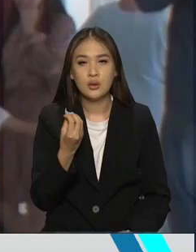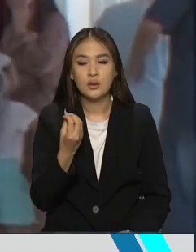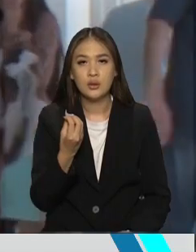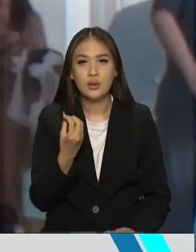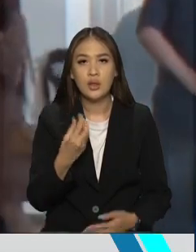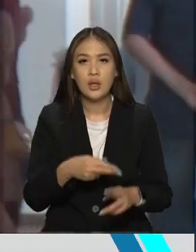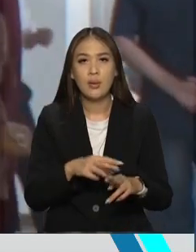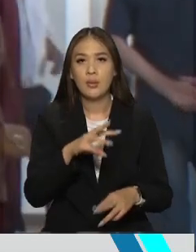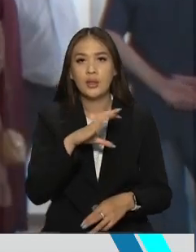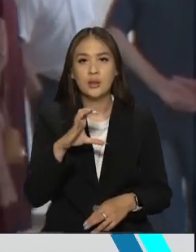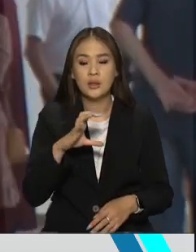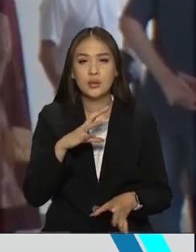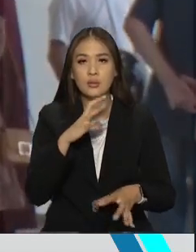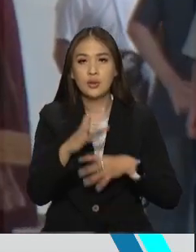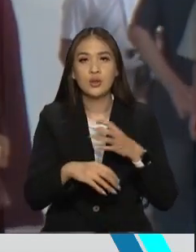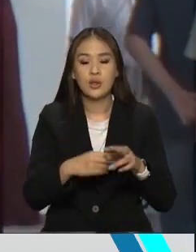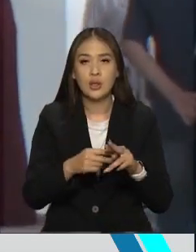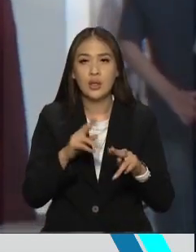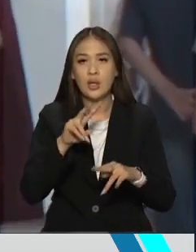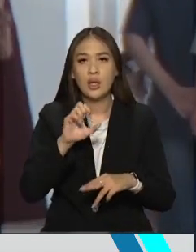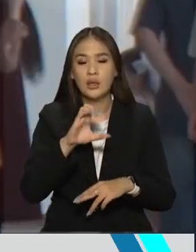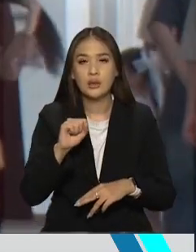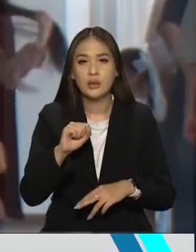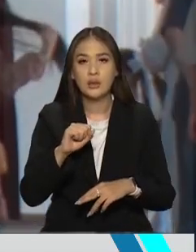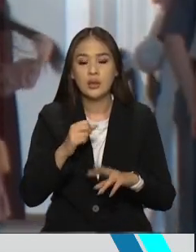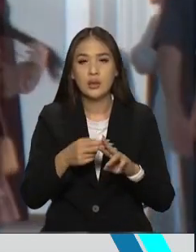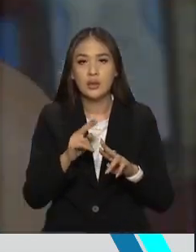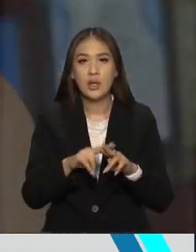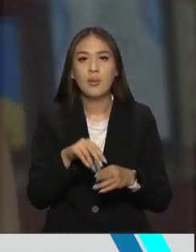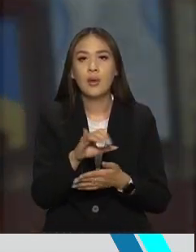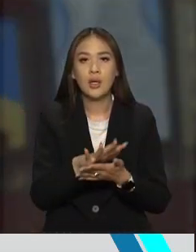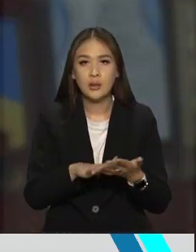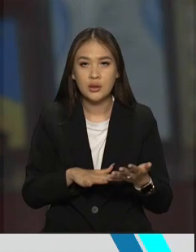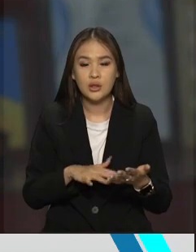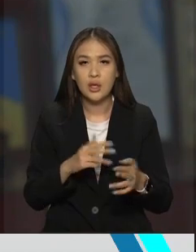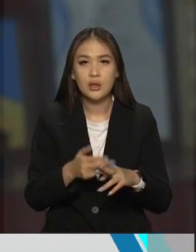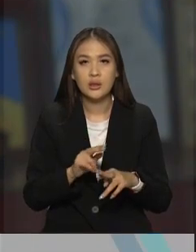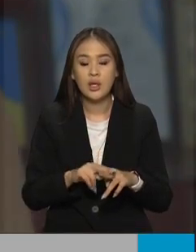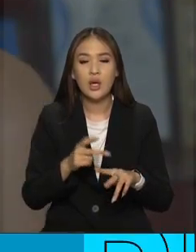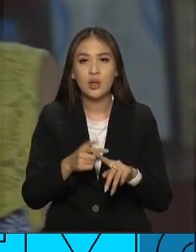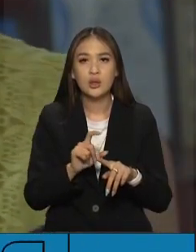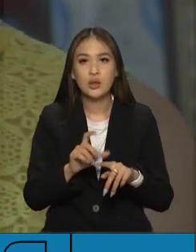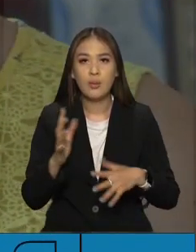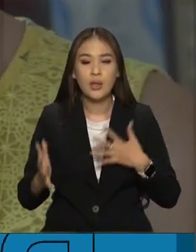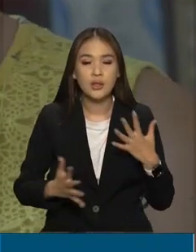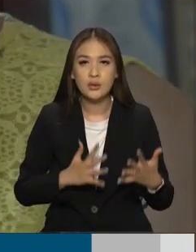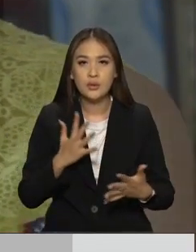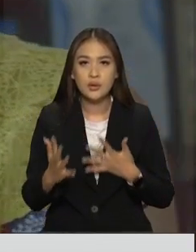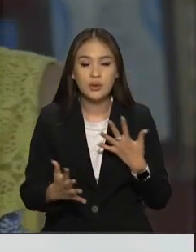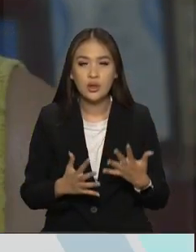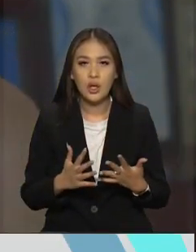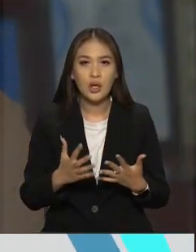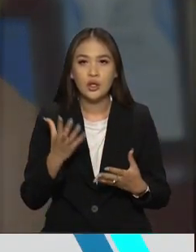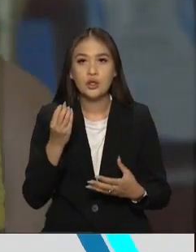мастер спорта международного класса также продолжаем порт вещи очень такая мотивирующая и потом